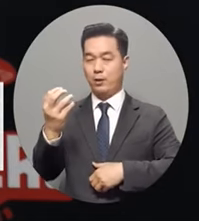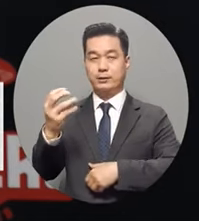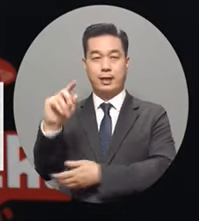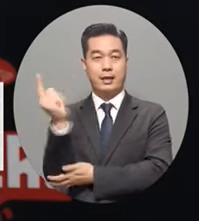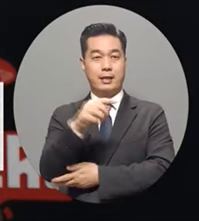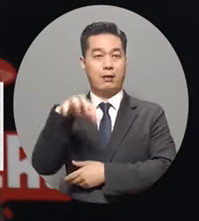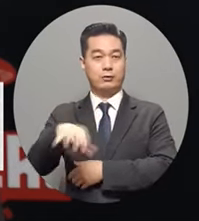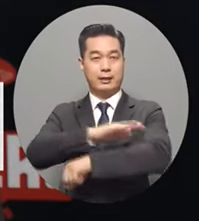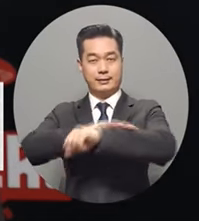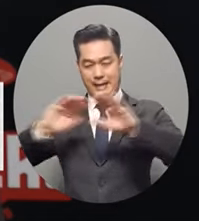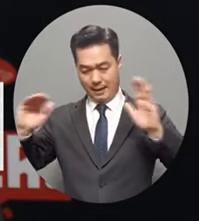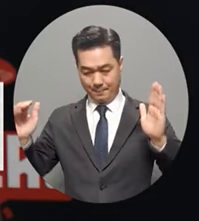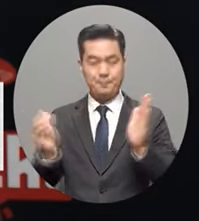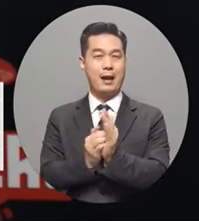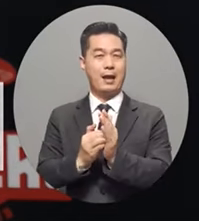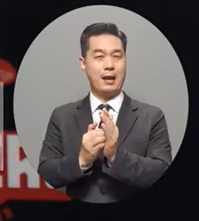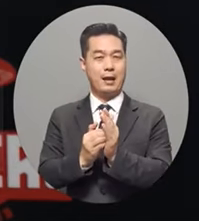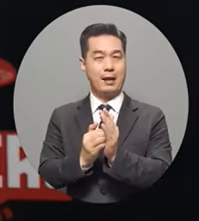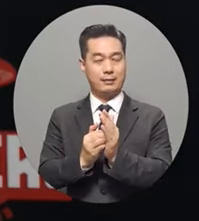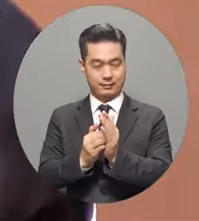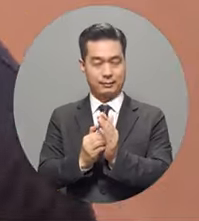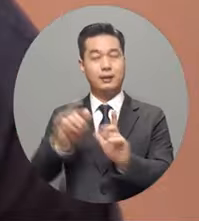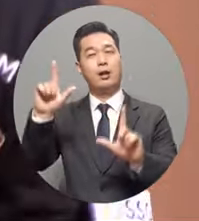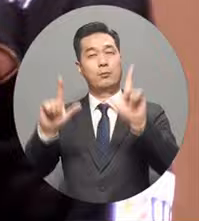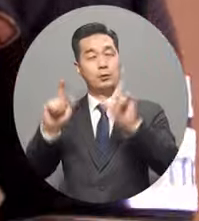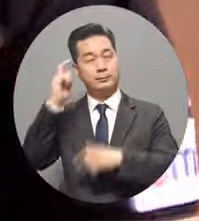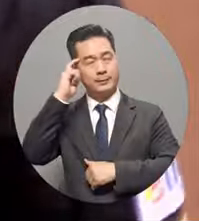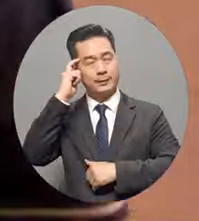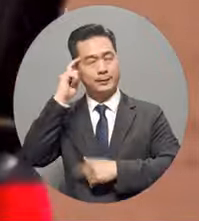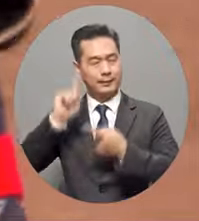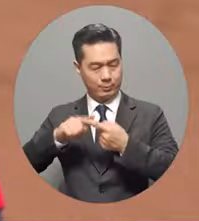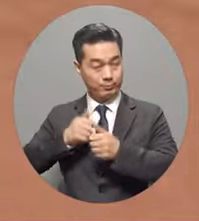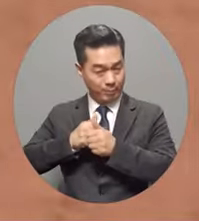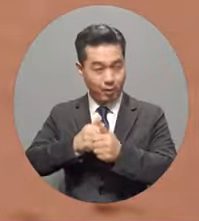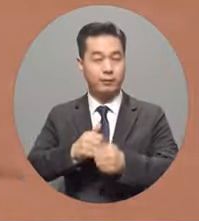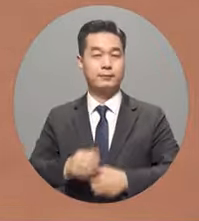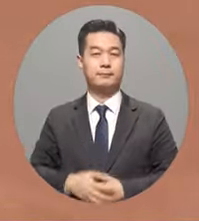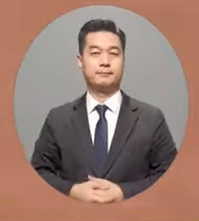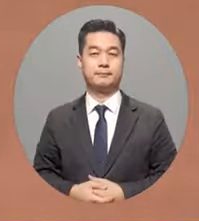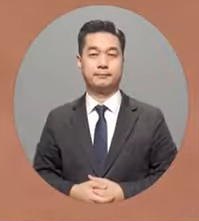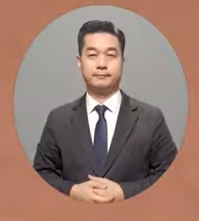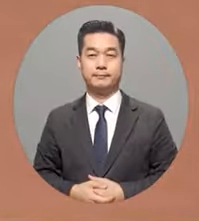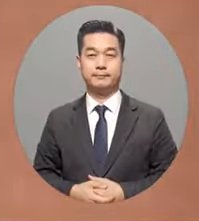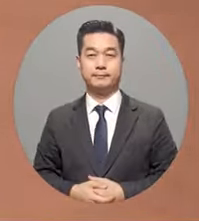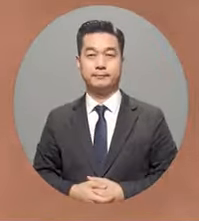야구장을 나가는 그런 그림을 한번 만들어 보겠습니다. MBC 뉴스 김수근입니다.